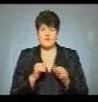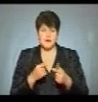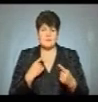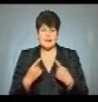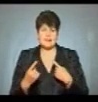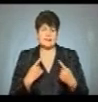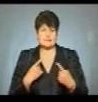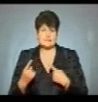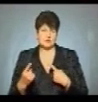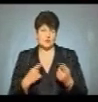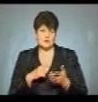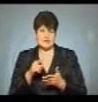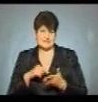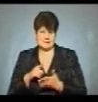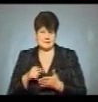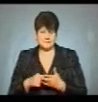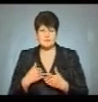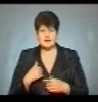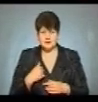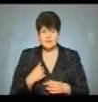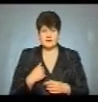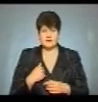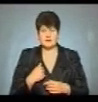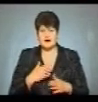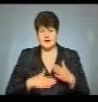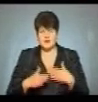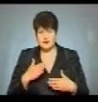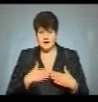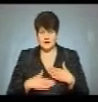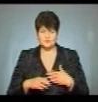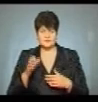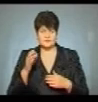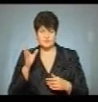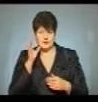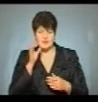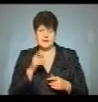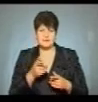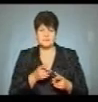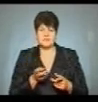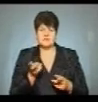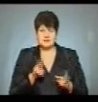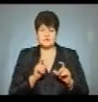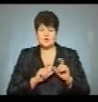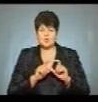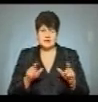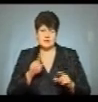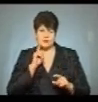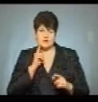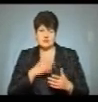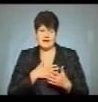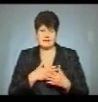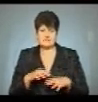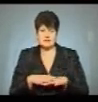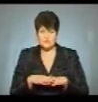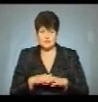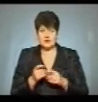дискусії. Я відгукуюся, власне, радо на такі запрошення приїжджати саме до студентських молодіжних активних середовищ,